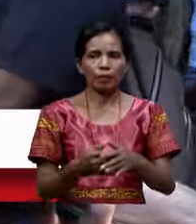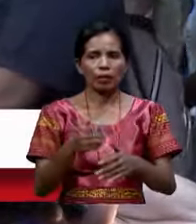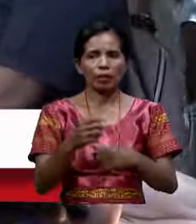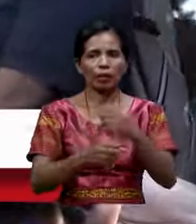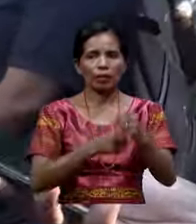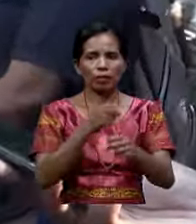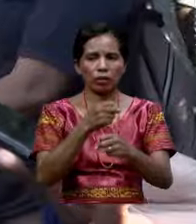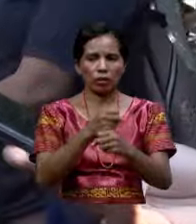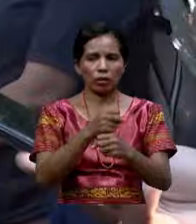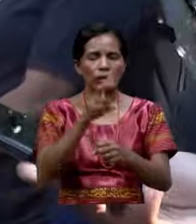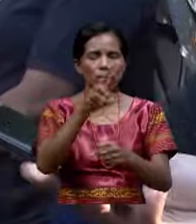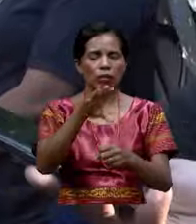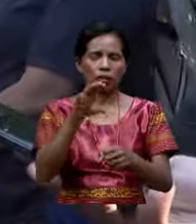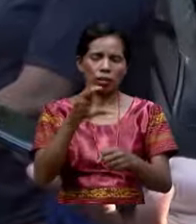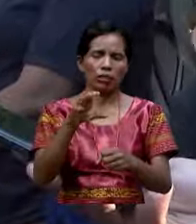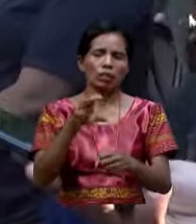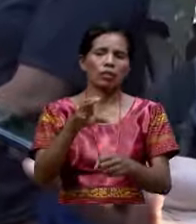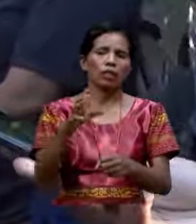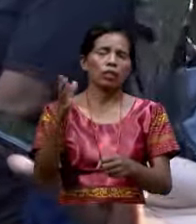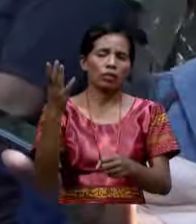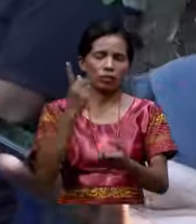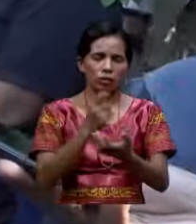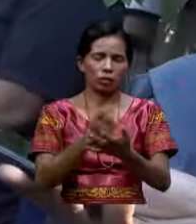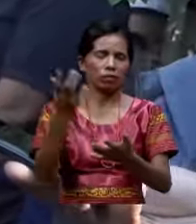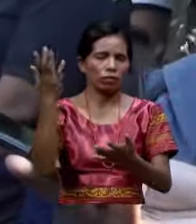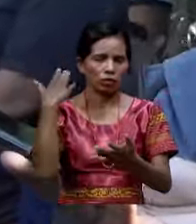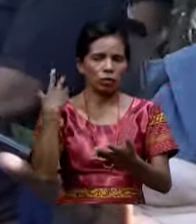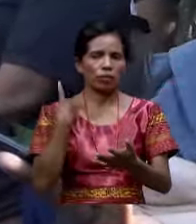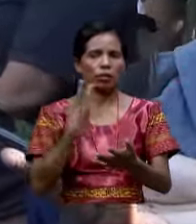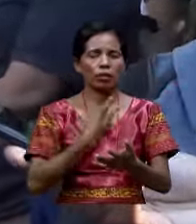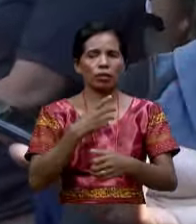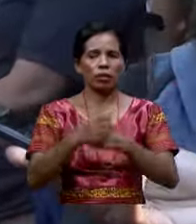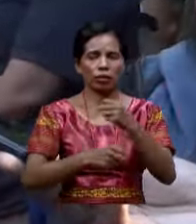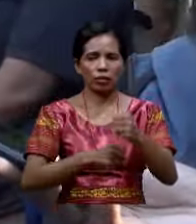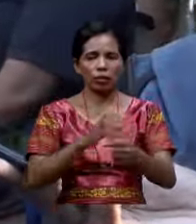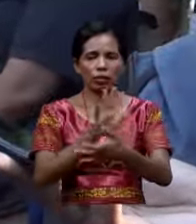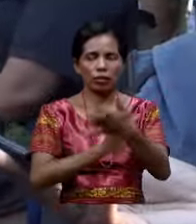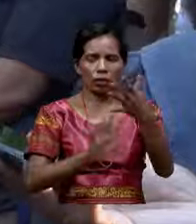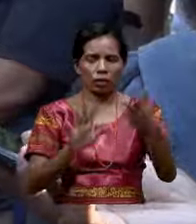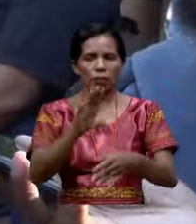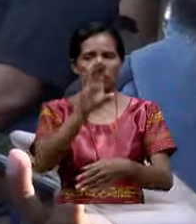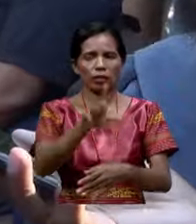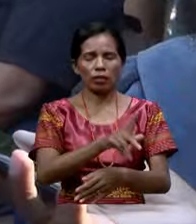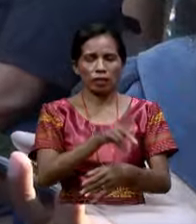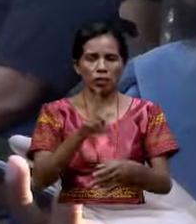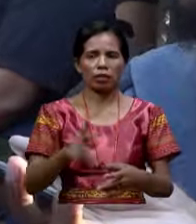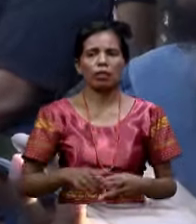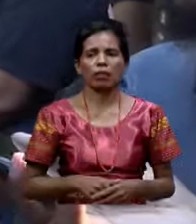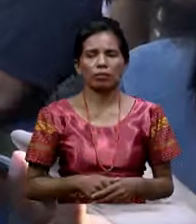tinan atus lua liuba ohin ita celebra ne hanesan ema Kristam Katolika ne